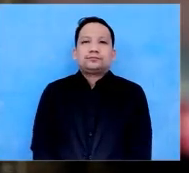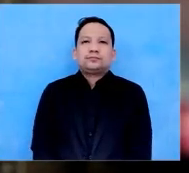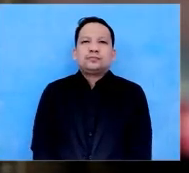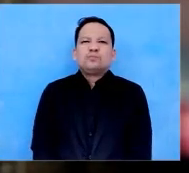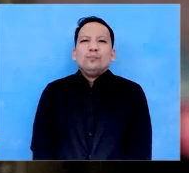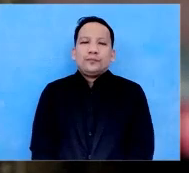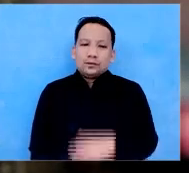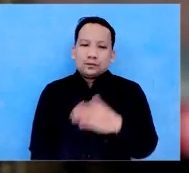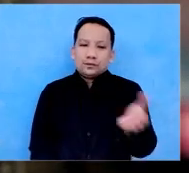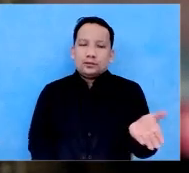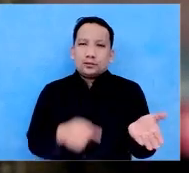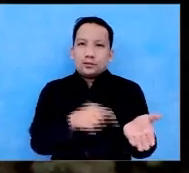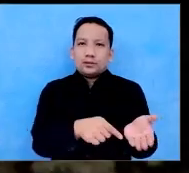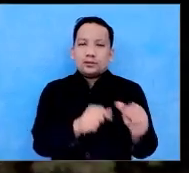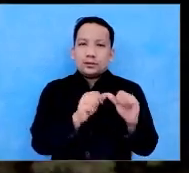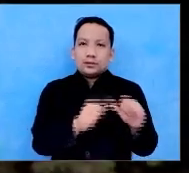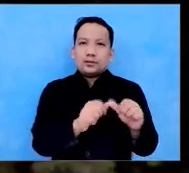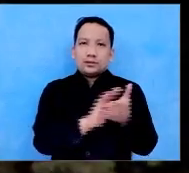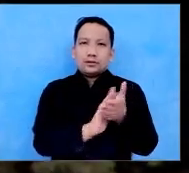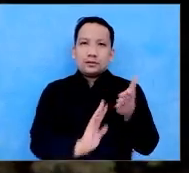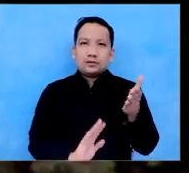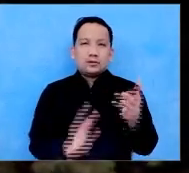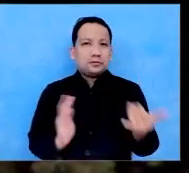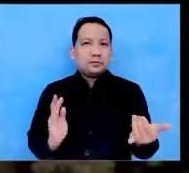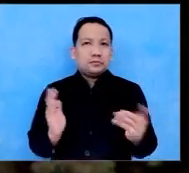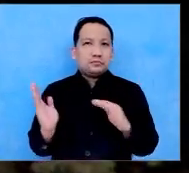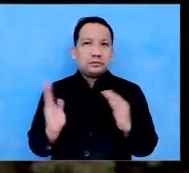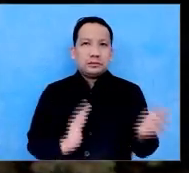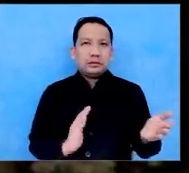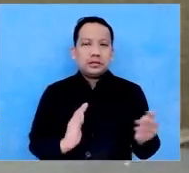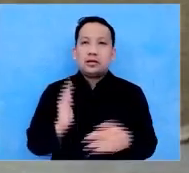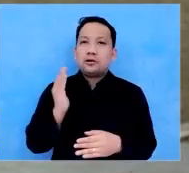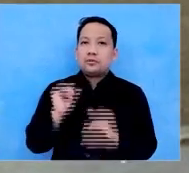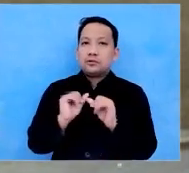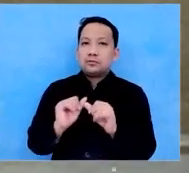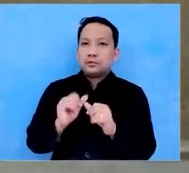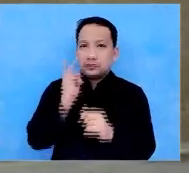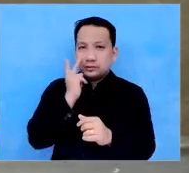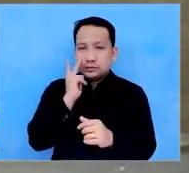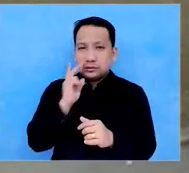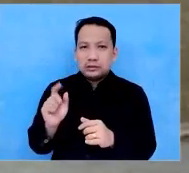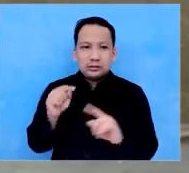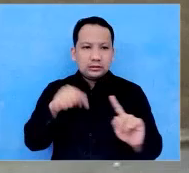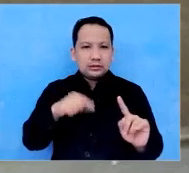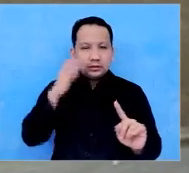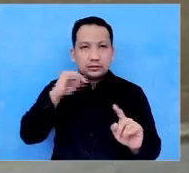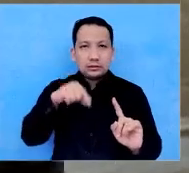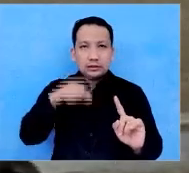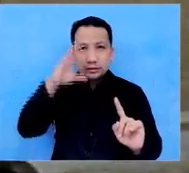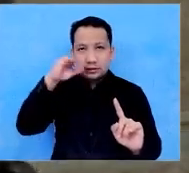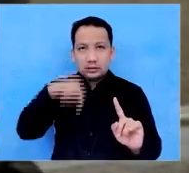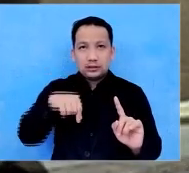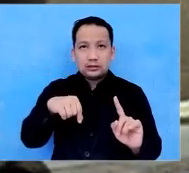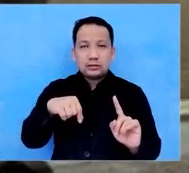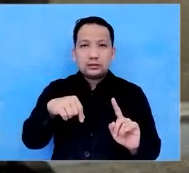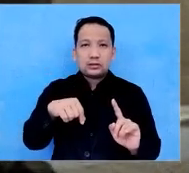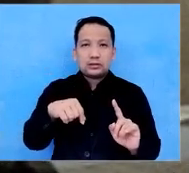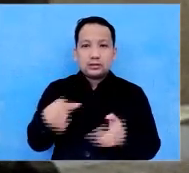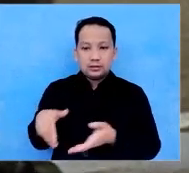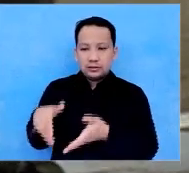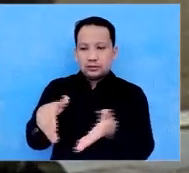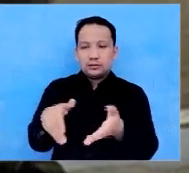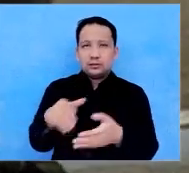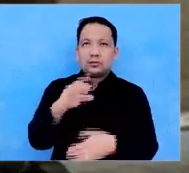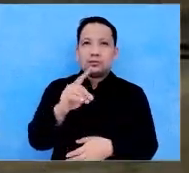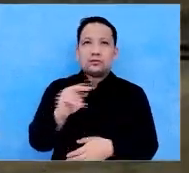Nakabulagta sa sidewalk, duguan at wala ng buhay. Ganyan namin nadatnan ang di pa nakikilalang lalaking yan sa isang sidewalk sa barangay Doña